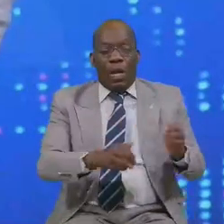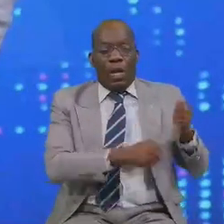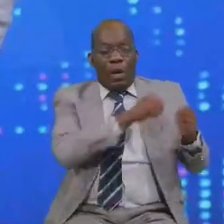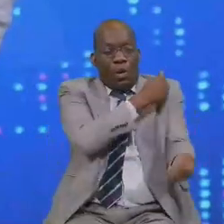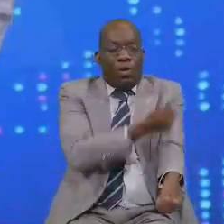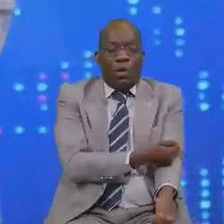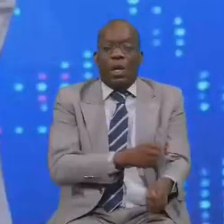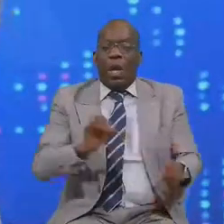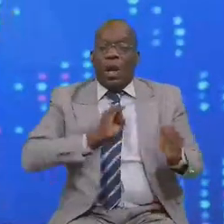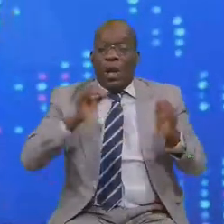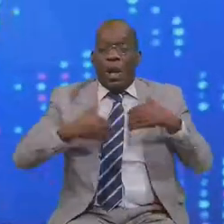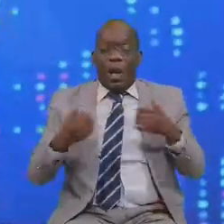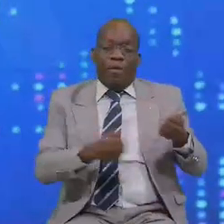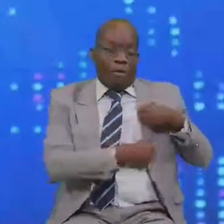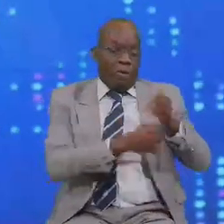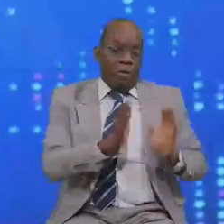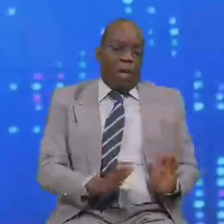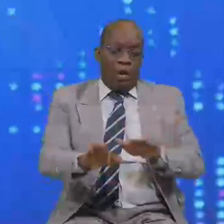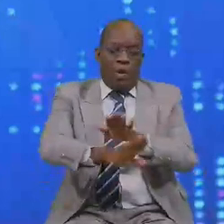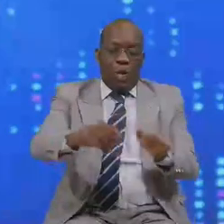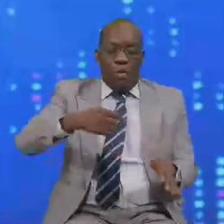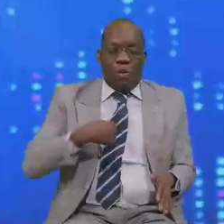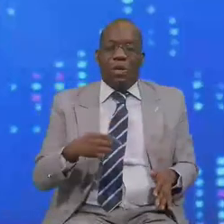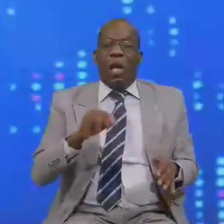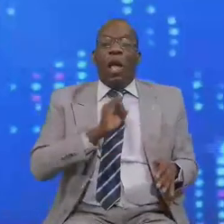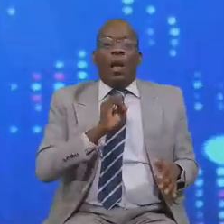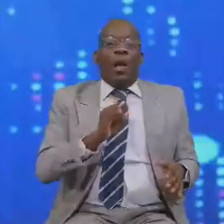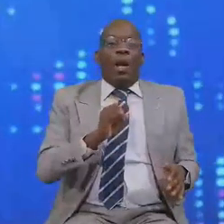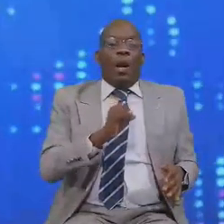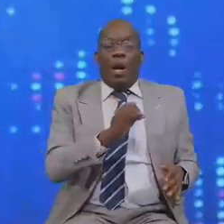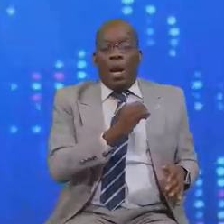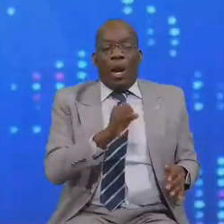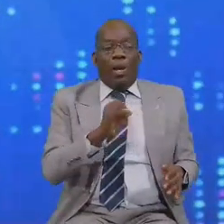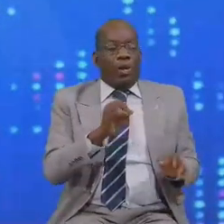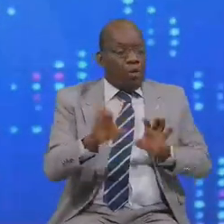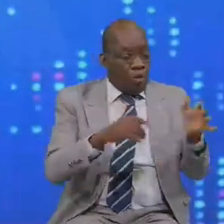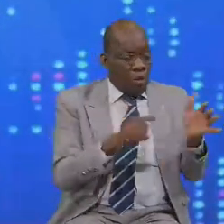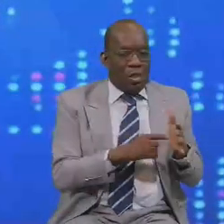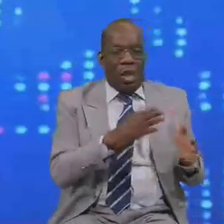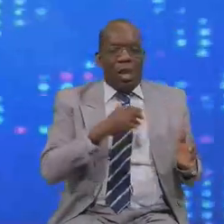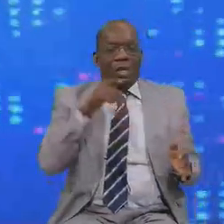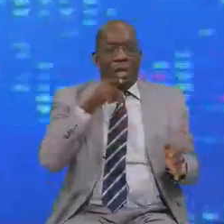mes ordres et qui sont sous mon autorité, fait cela et il le fait.